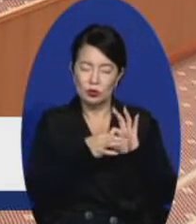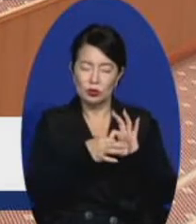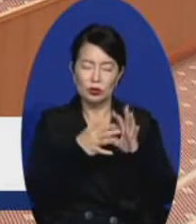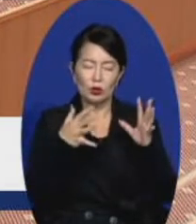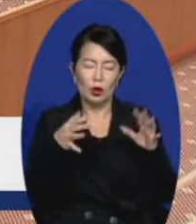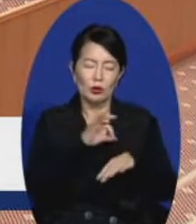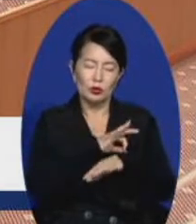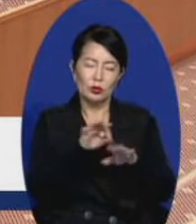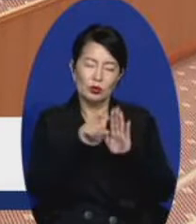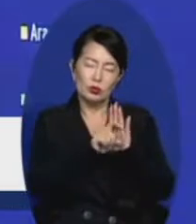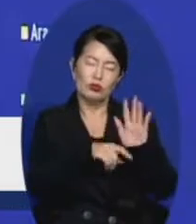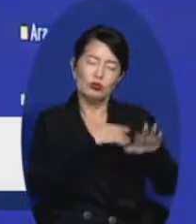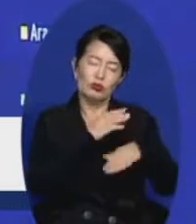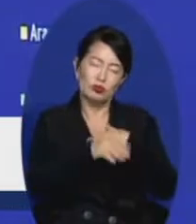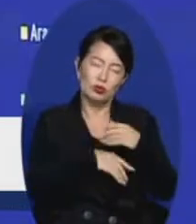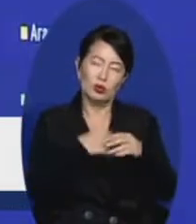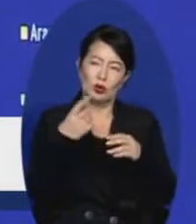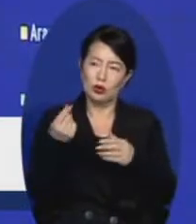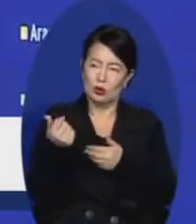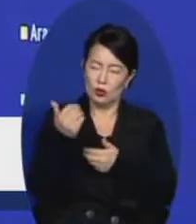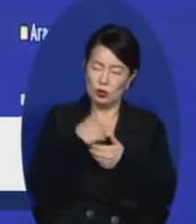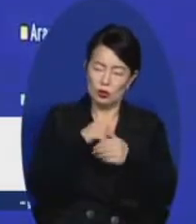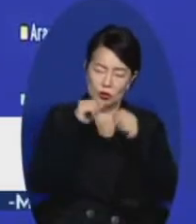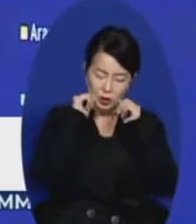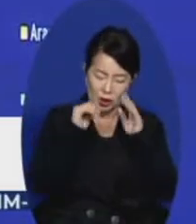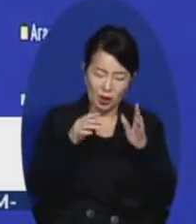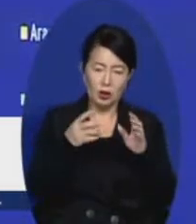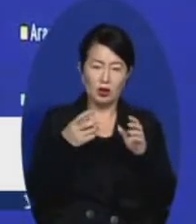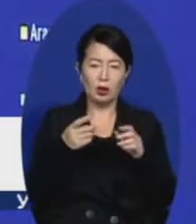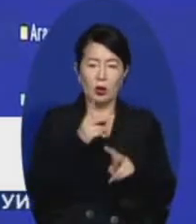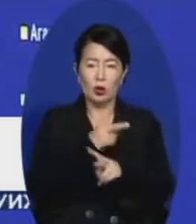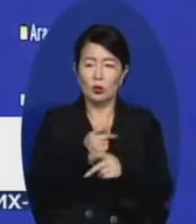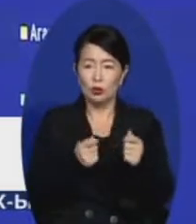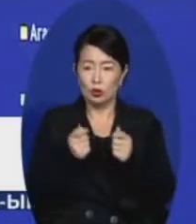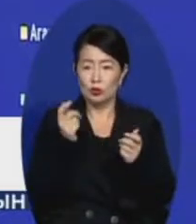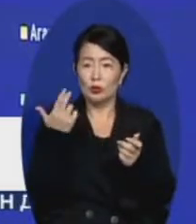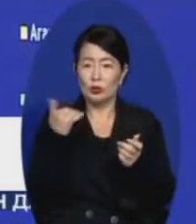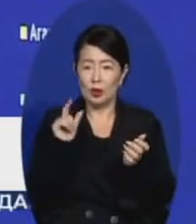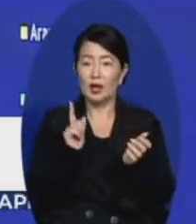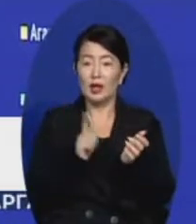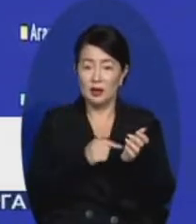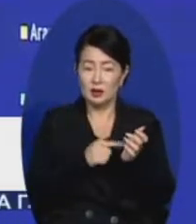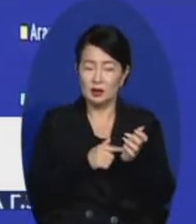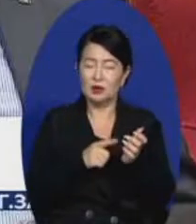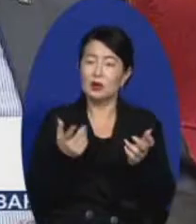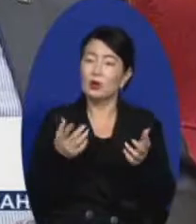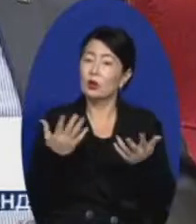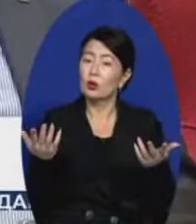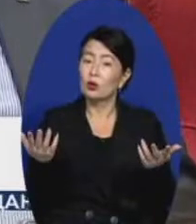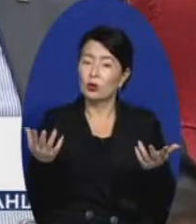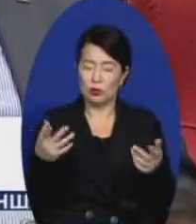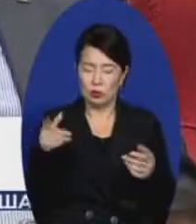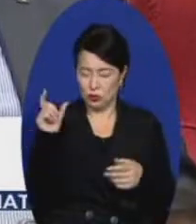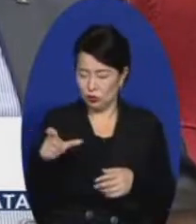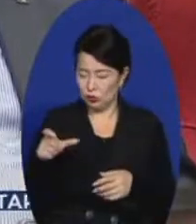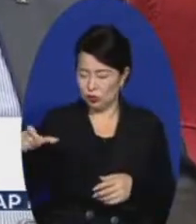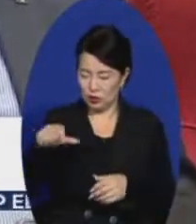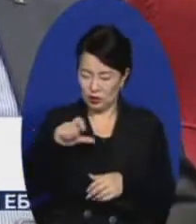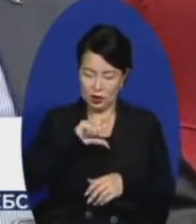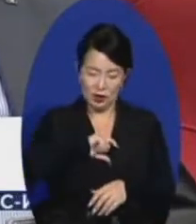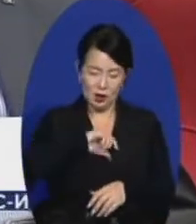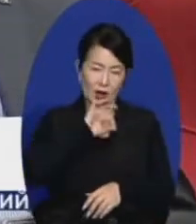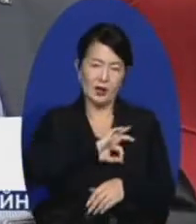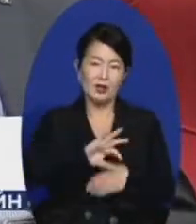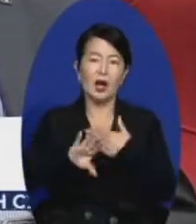хөтөлбөрүүдэд урагшлуулахын тулд хөрөнгө оруулагчдад ээлтэй хуулийн зохицуулалт олох ёстой гэж харж байна. Өөрөөр хэлбэл тэдний эрх ашгийг хамгаалсан